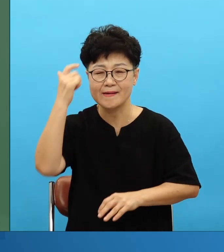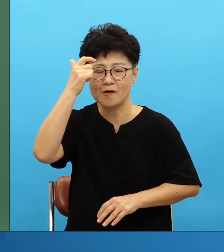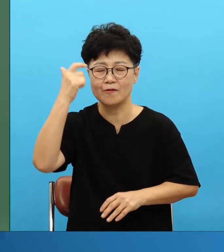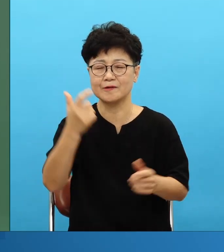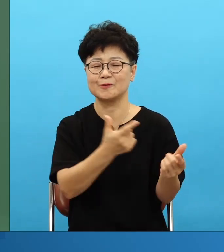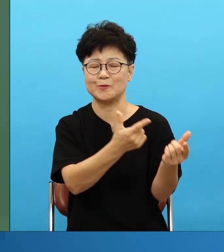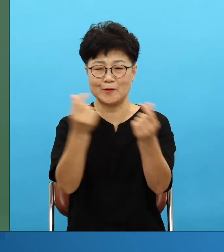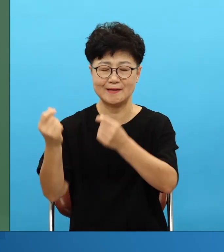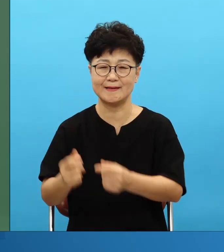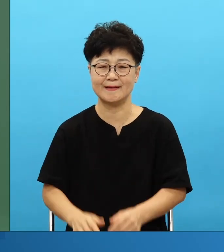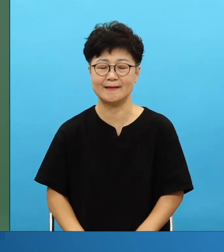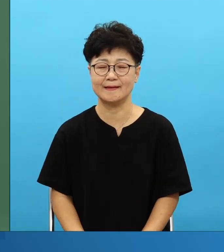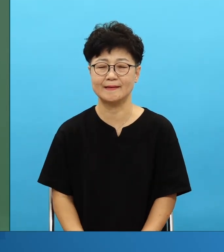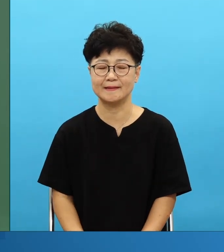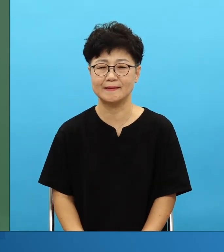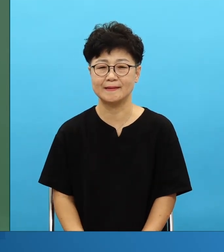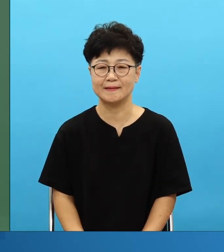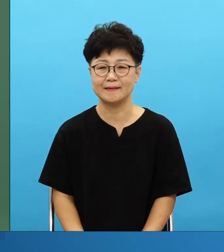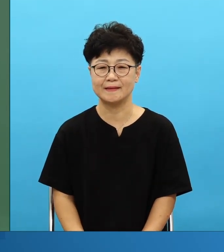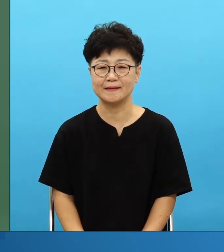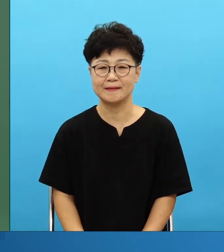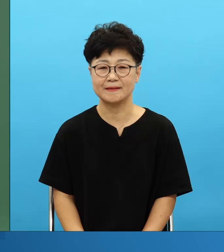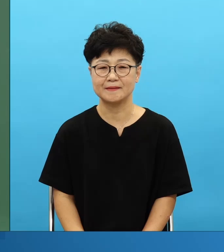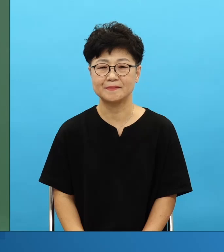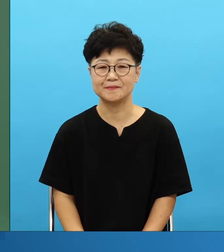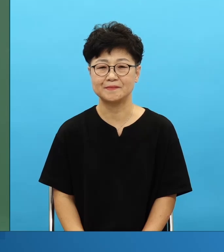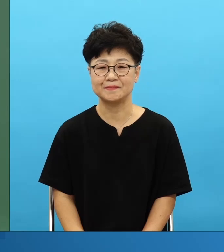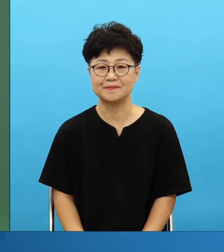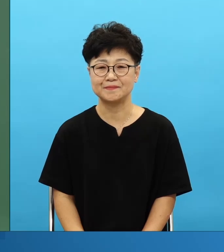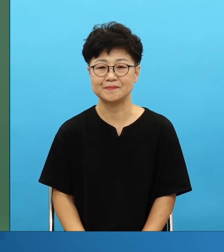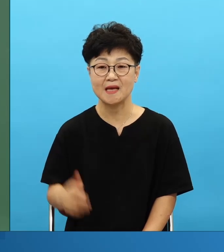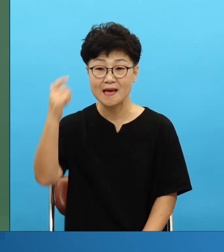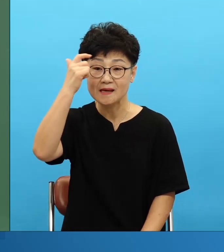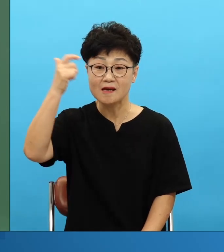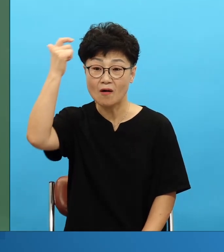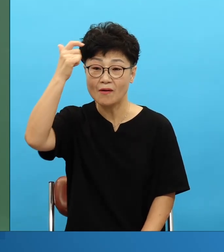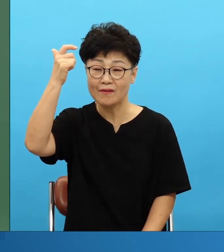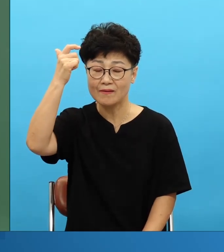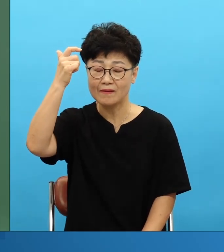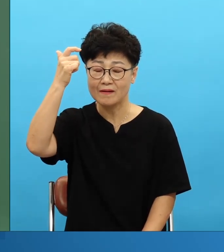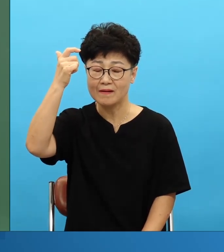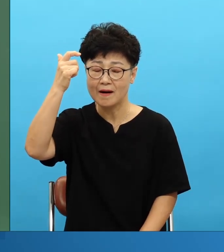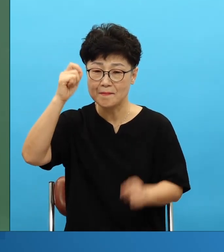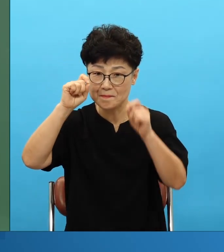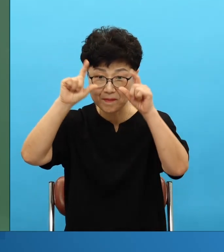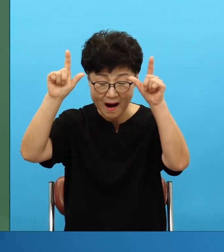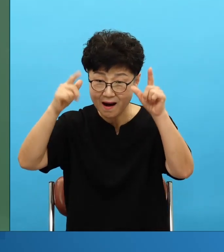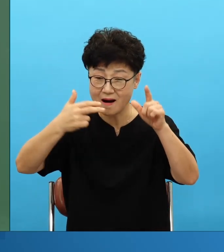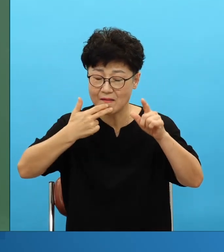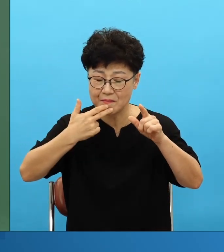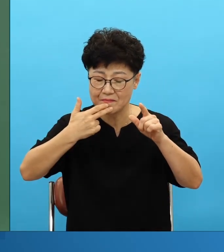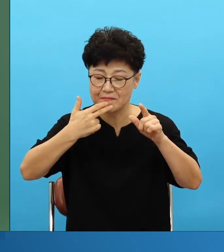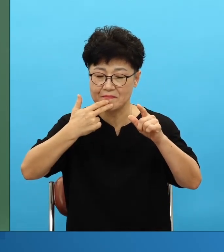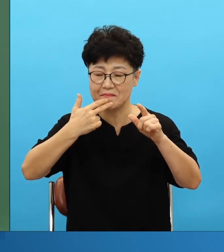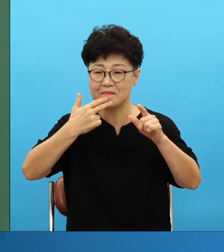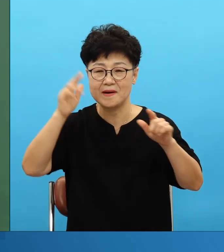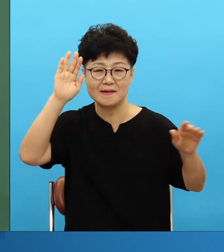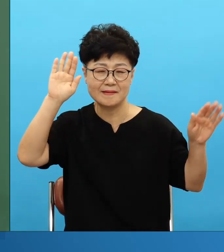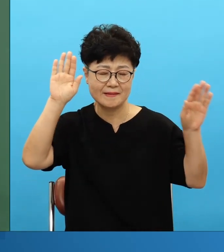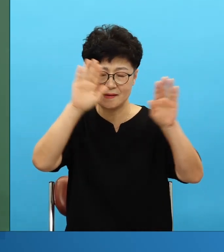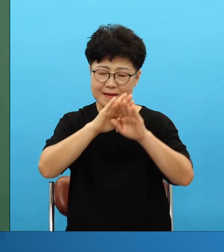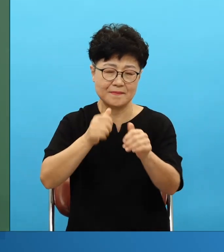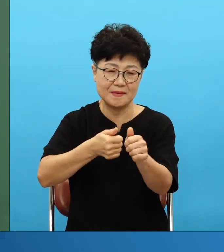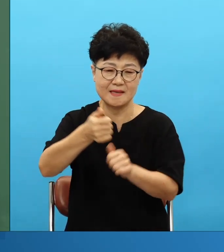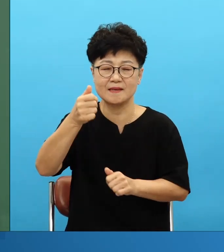all sinners with spiritual problems. 절대 해결 안 되면요 흑암 못 이겨. And if we can't solve that, we cannot overcome darkness. 그러고 뭡니까? And